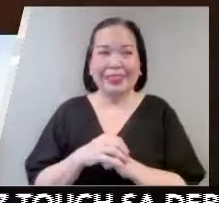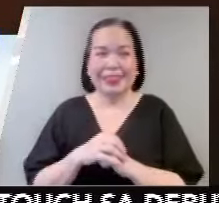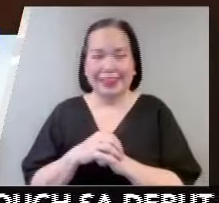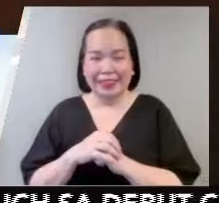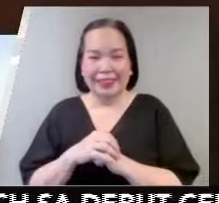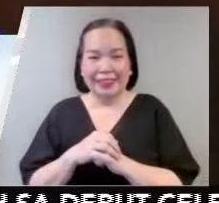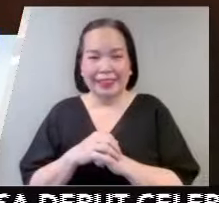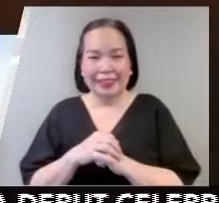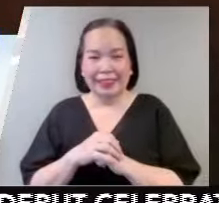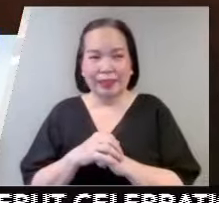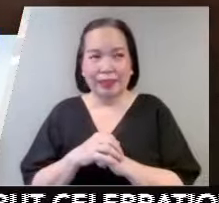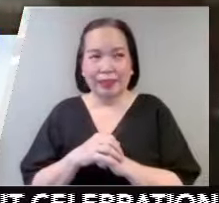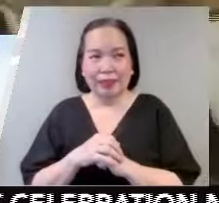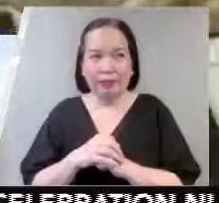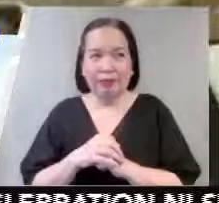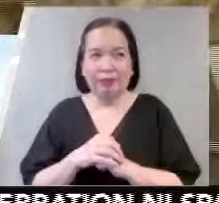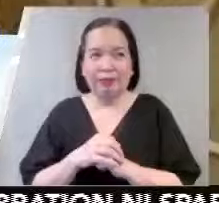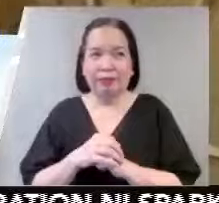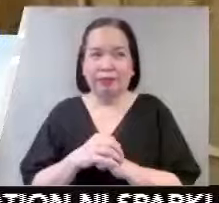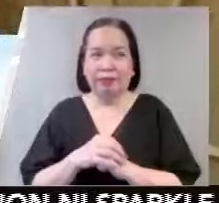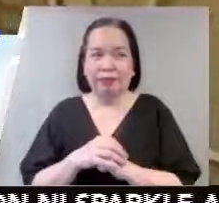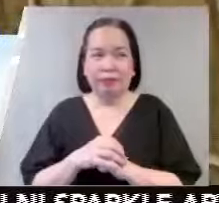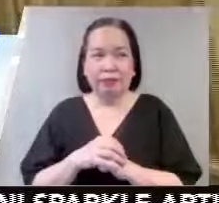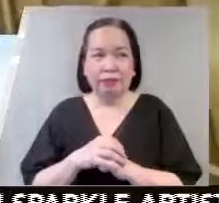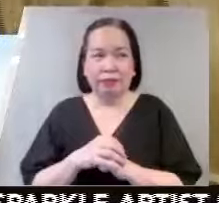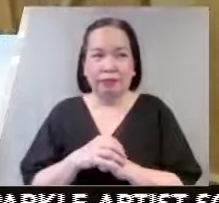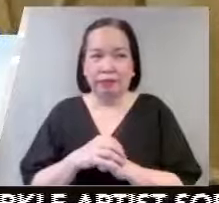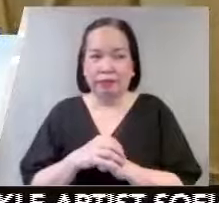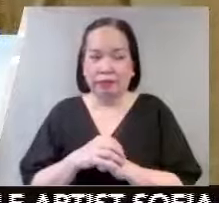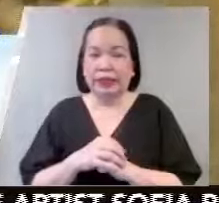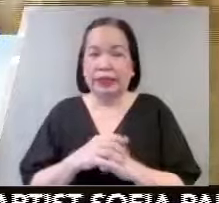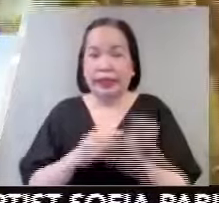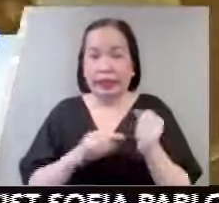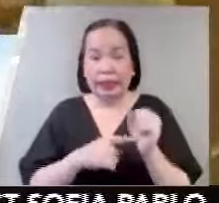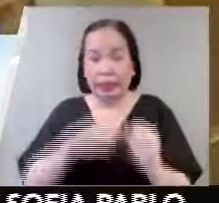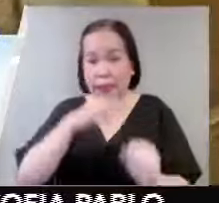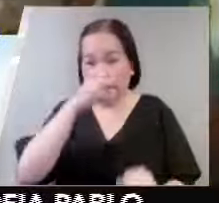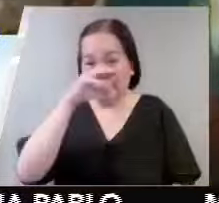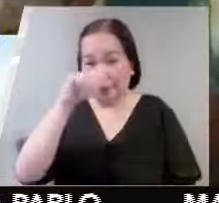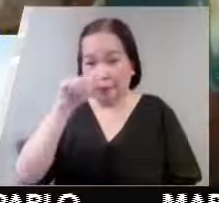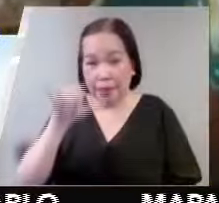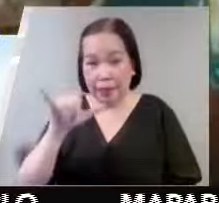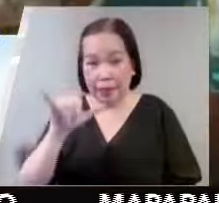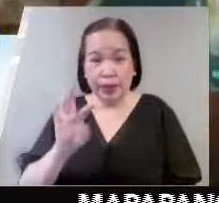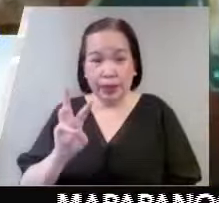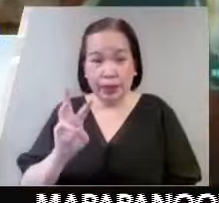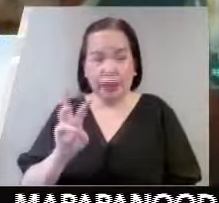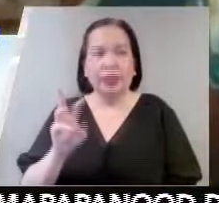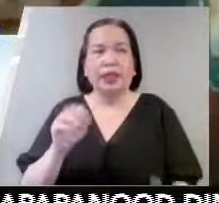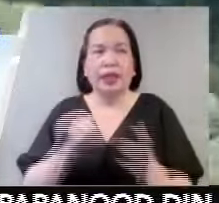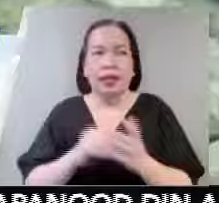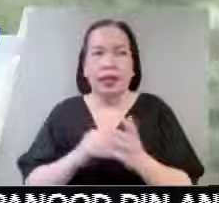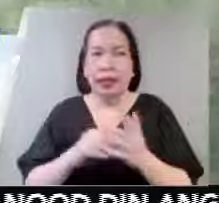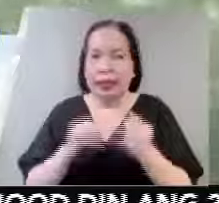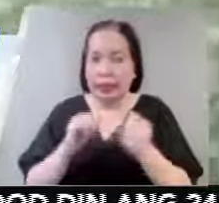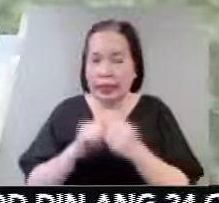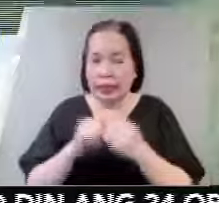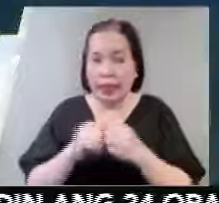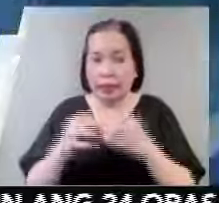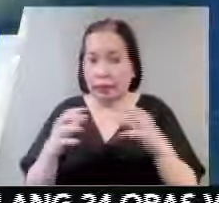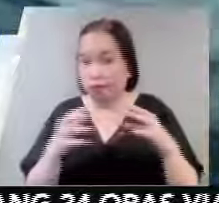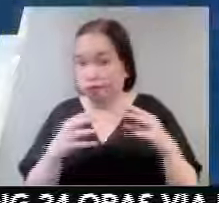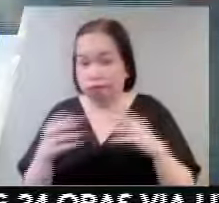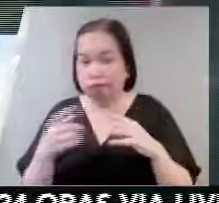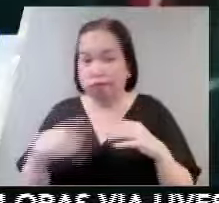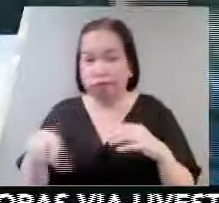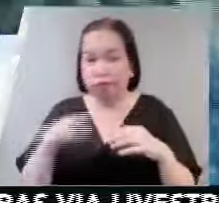It's about time, Steve. Simula sa May 6, muli nating makakasama sa pakikipaglaban ang ating mga